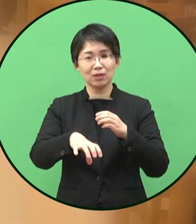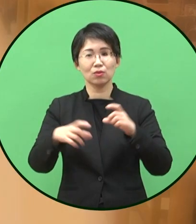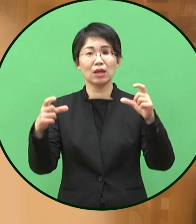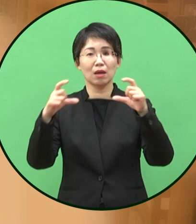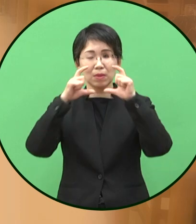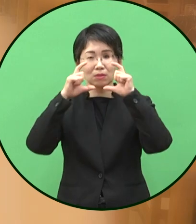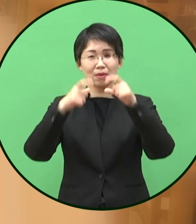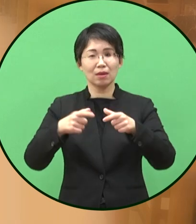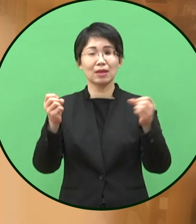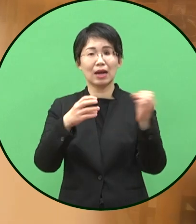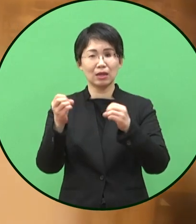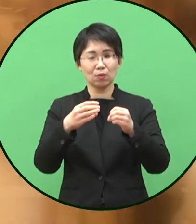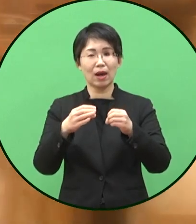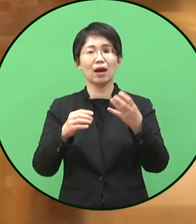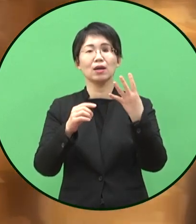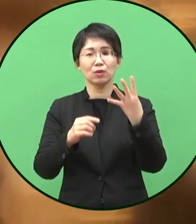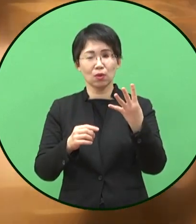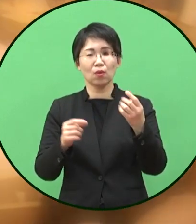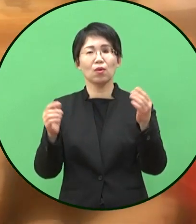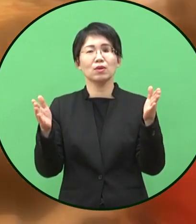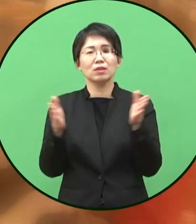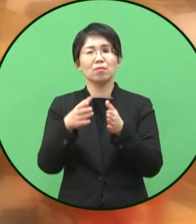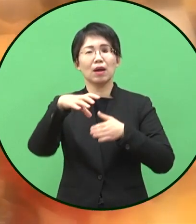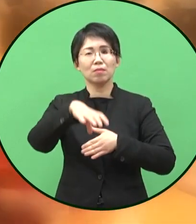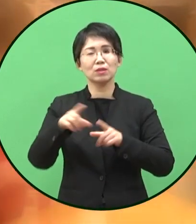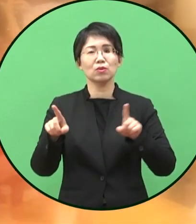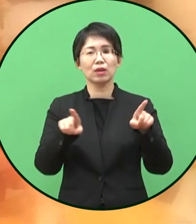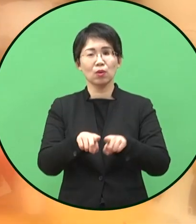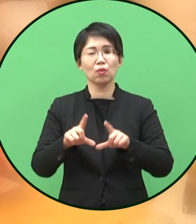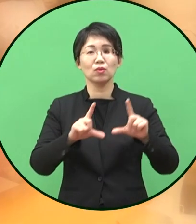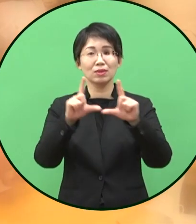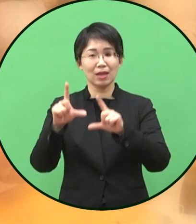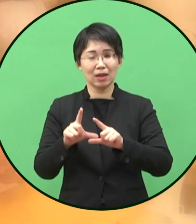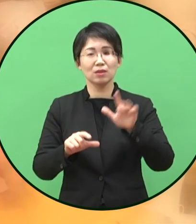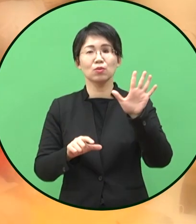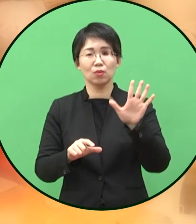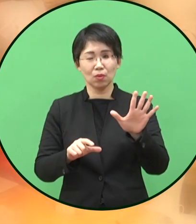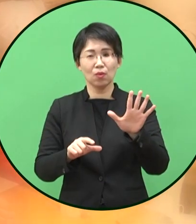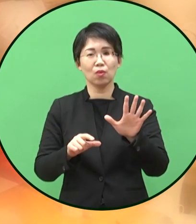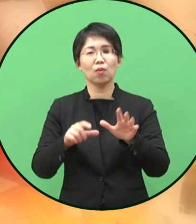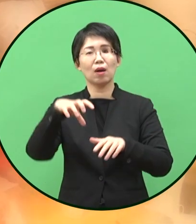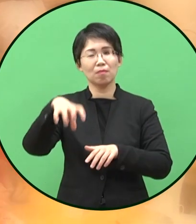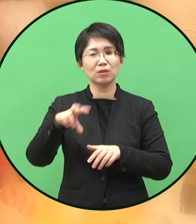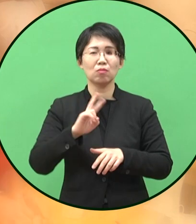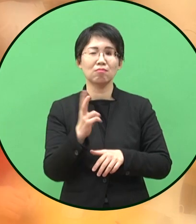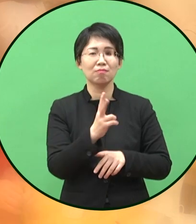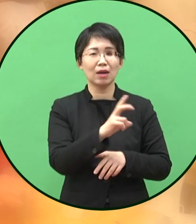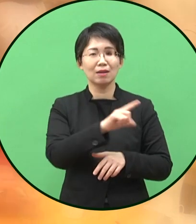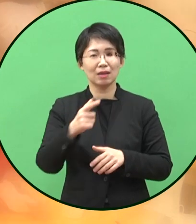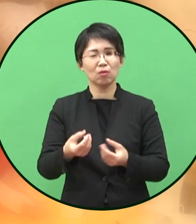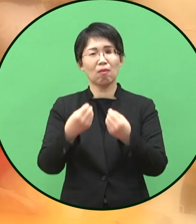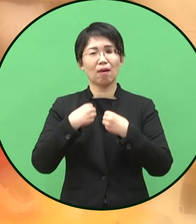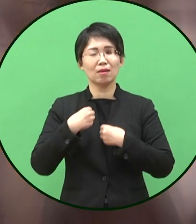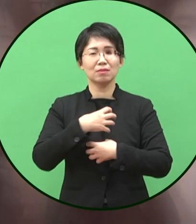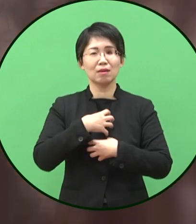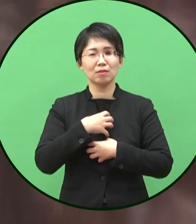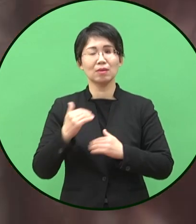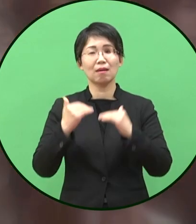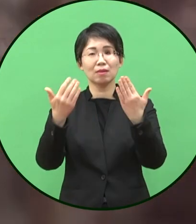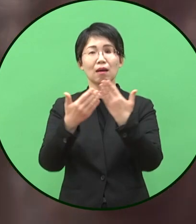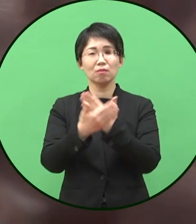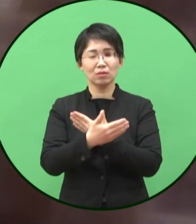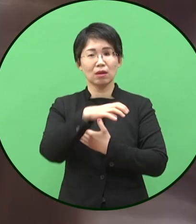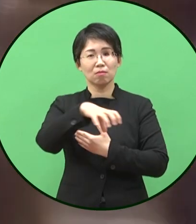会話、狭い空間での共同生活、居場所の切り替わりなどの感染リスクが高ま